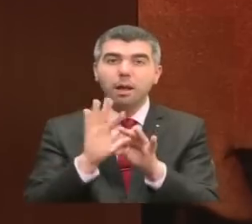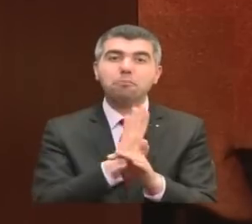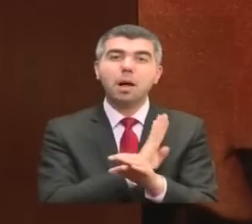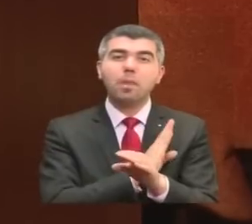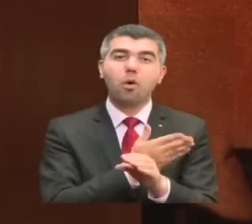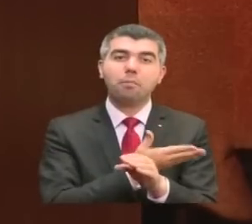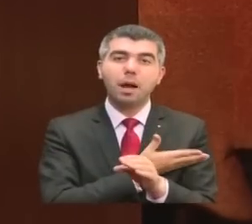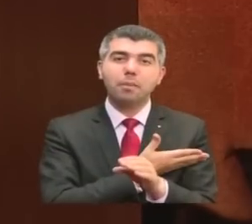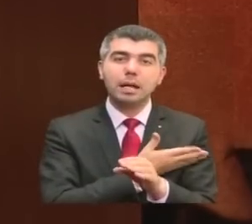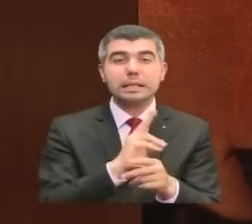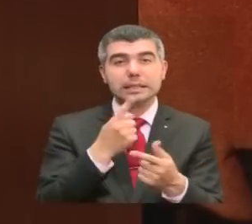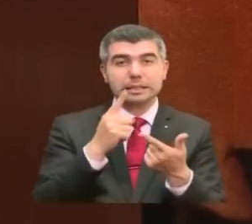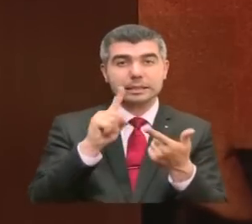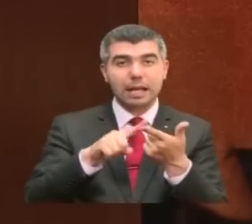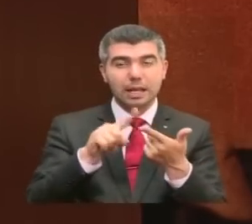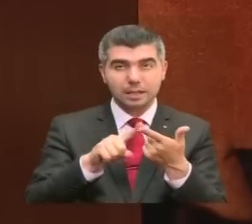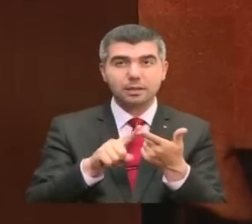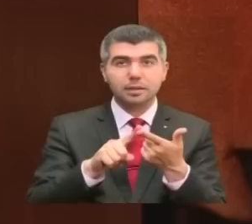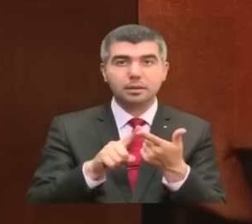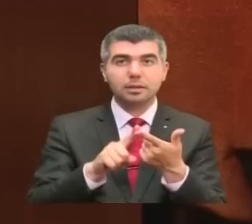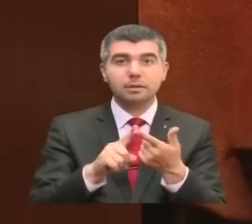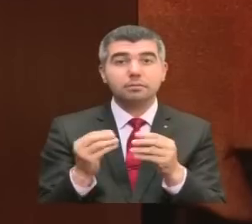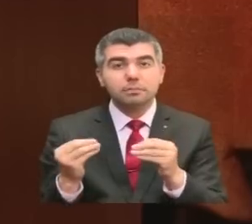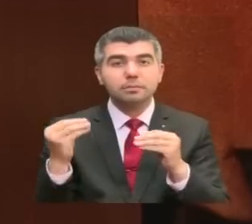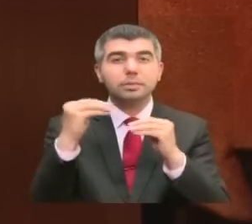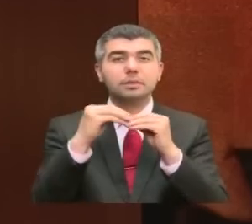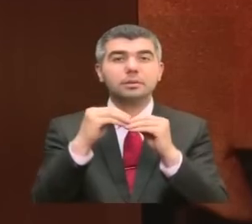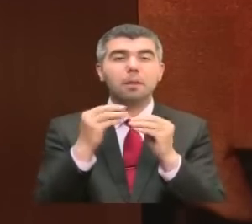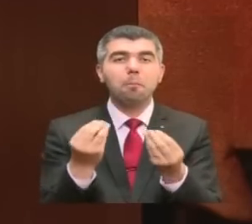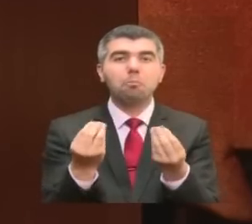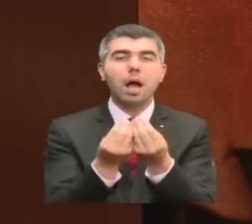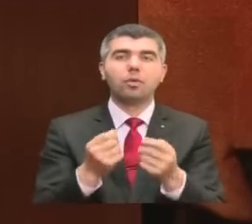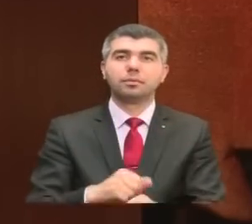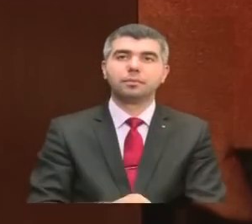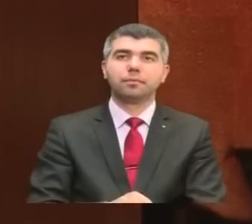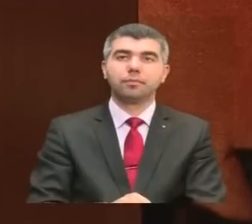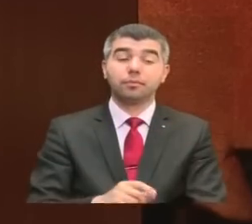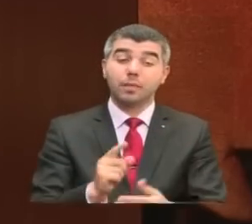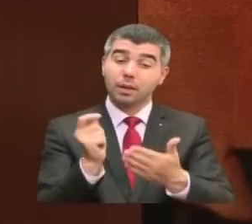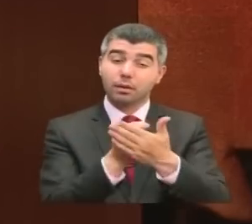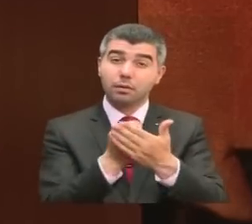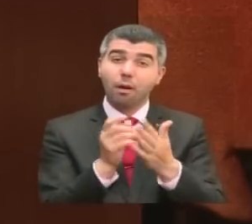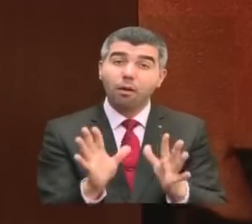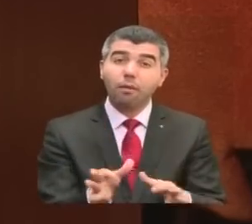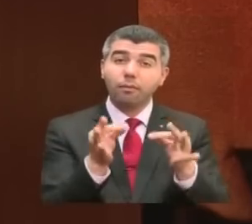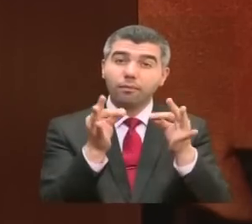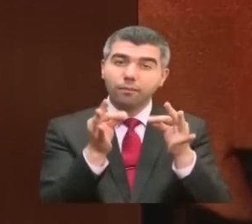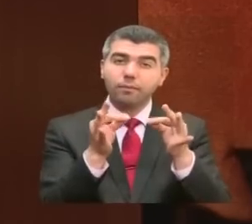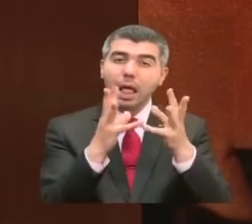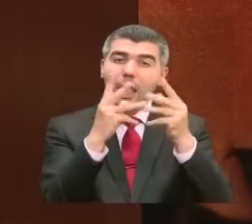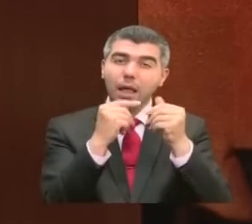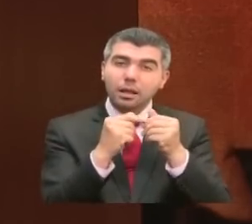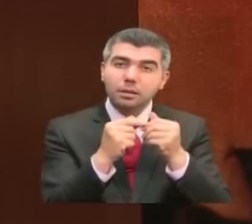في مرحله ثانيه دراسه كيفيه استفاده باقي الاشخاص الدراسه التي انجزت بينت ان عدد